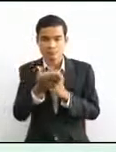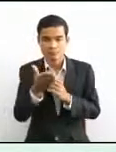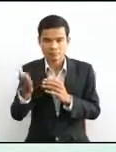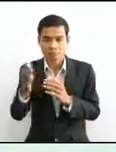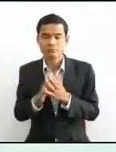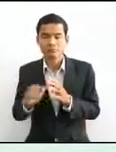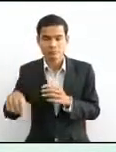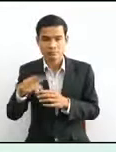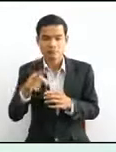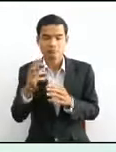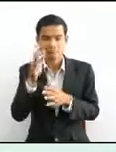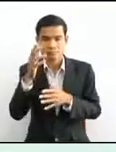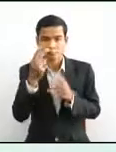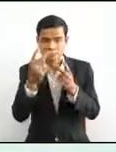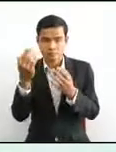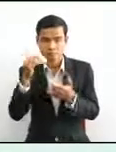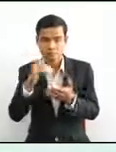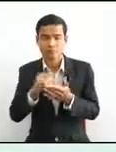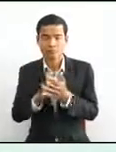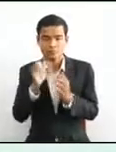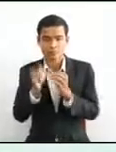rùm ăn cho mùi nè cừu tự ạc nế ná. Tỏ, chắp đá ấm.